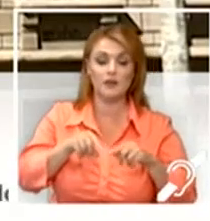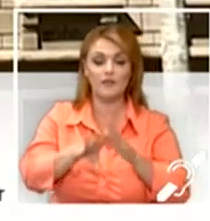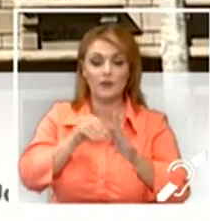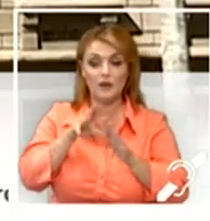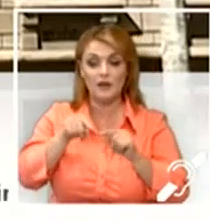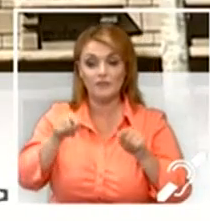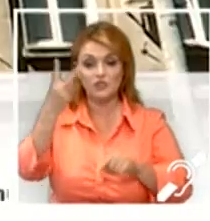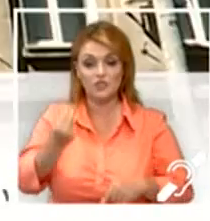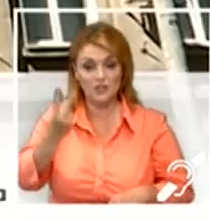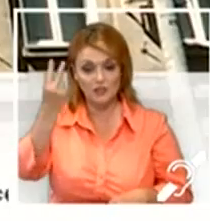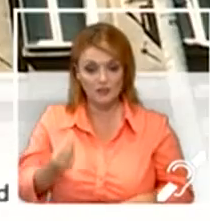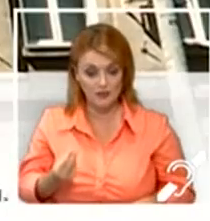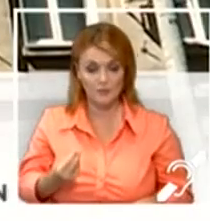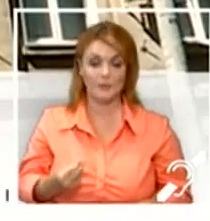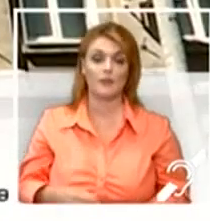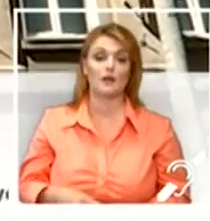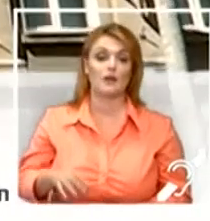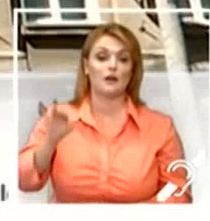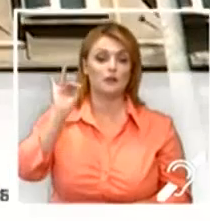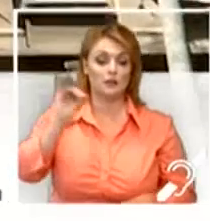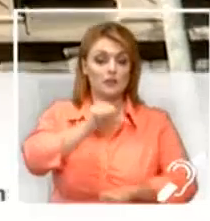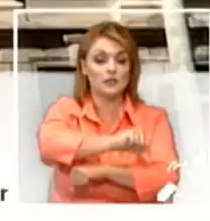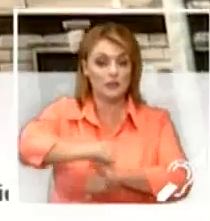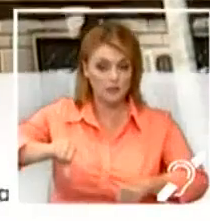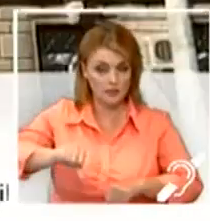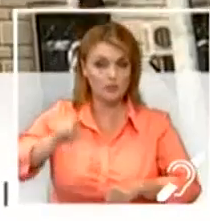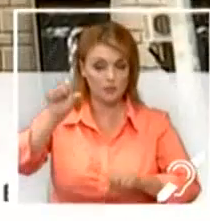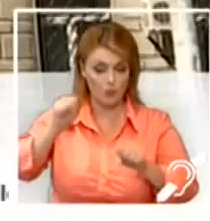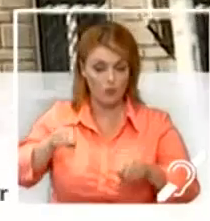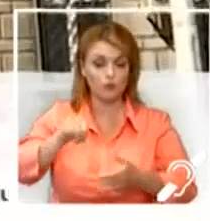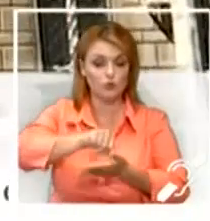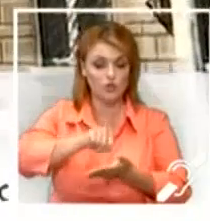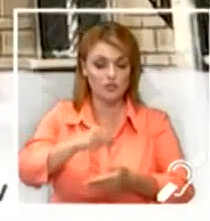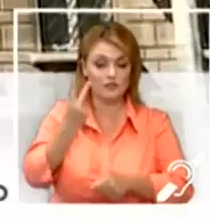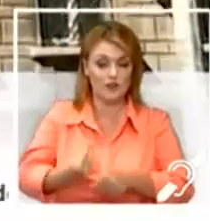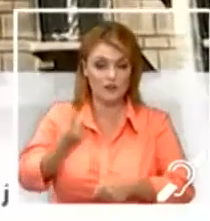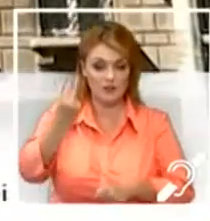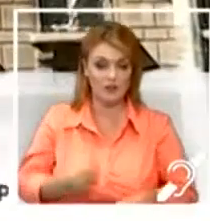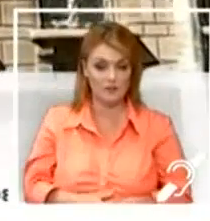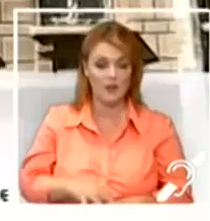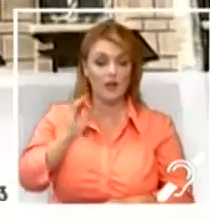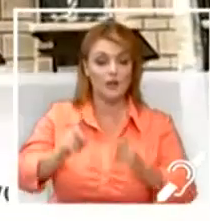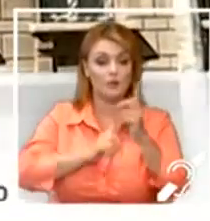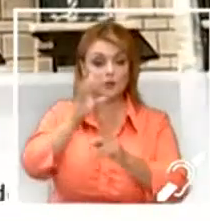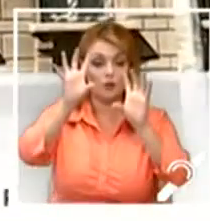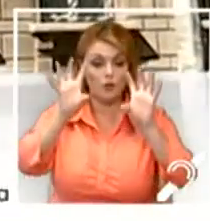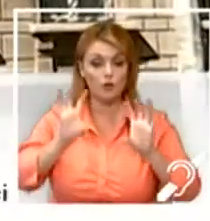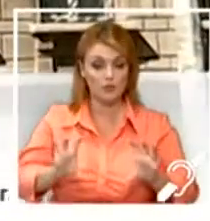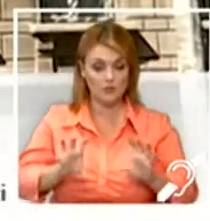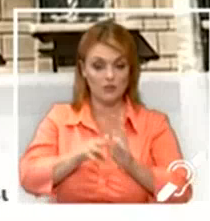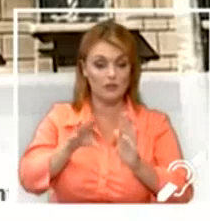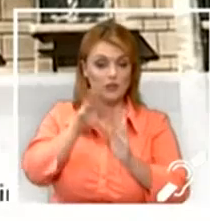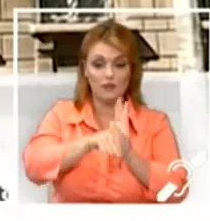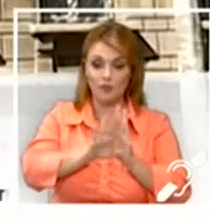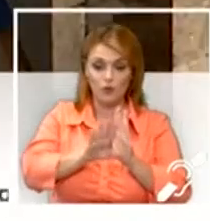parcursul a două zile, mai ales la secțiile de votare din străinătate. Totuși, în proiectul de modificare a codului electoral nu se